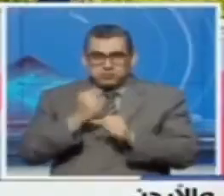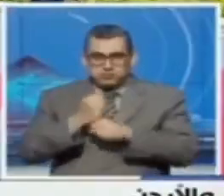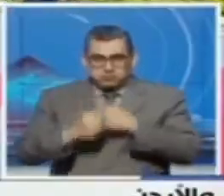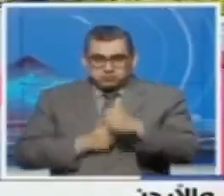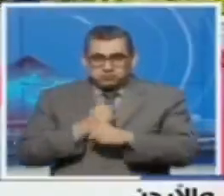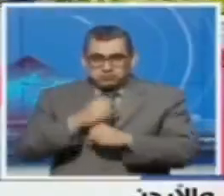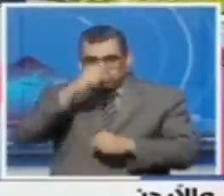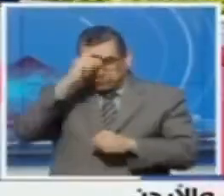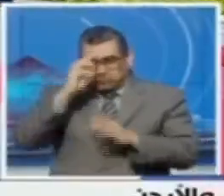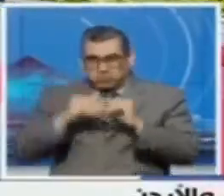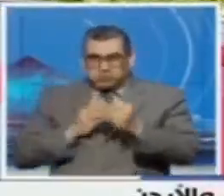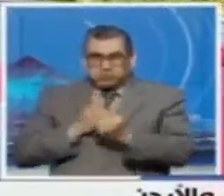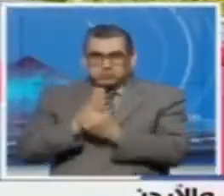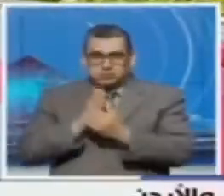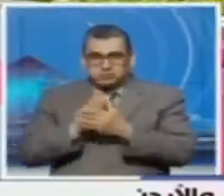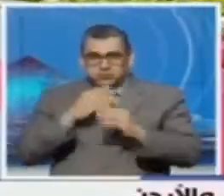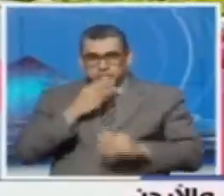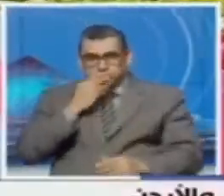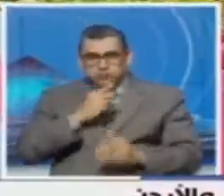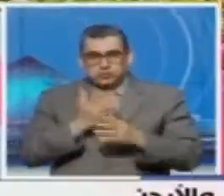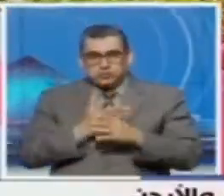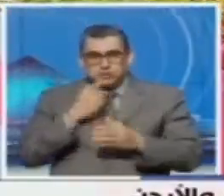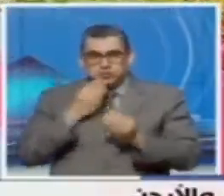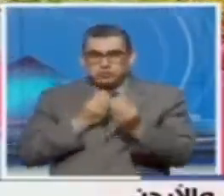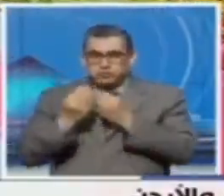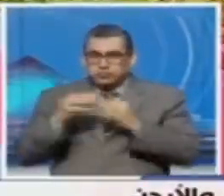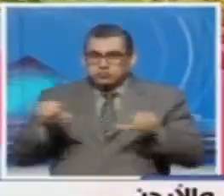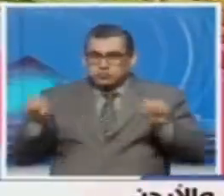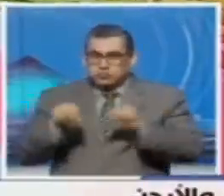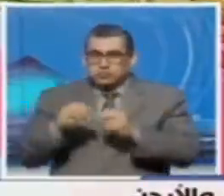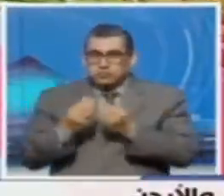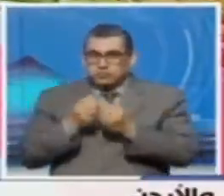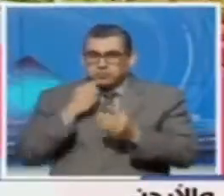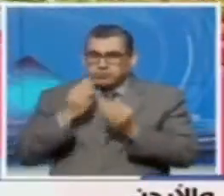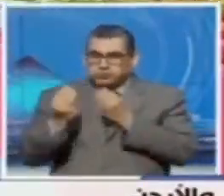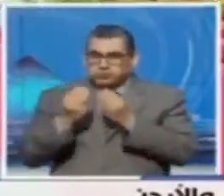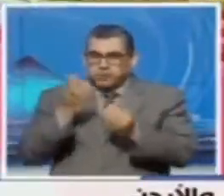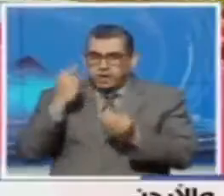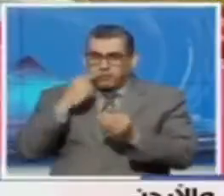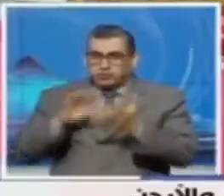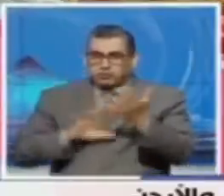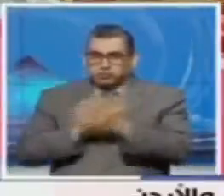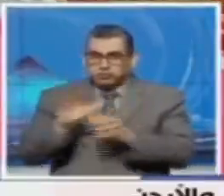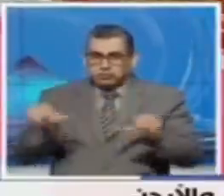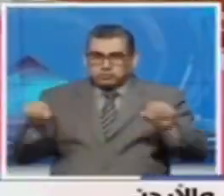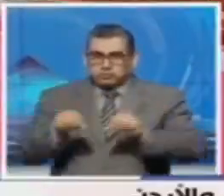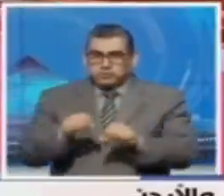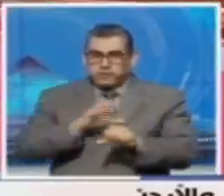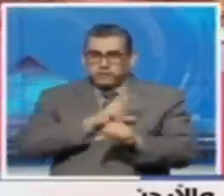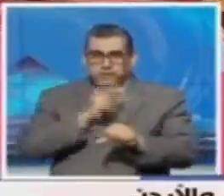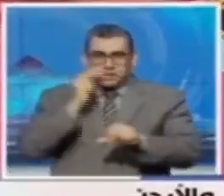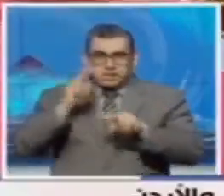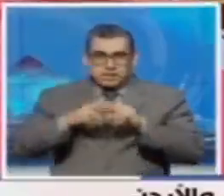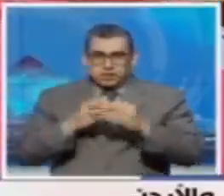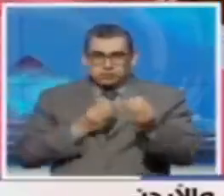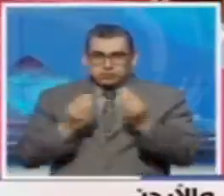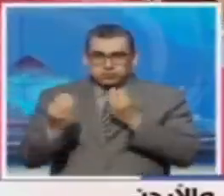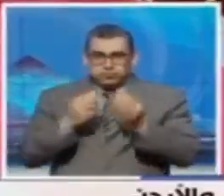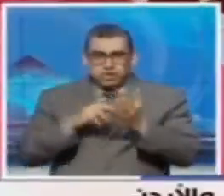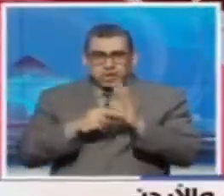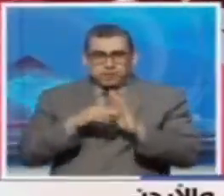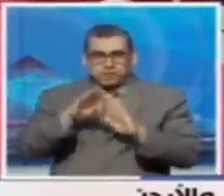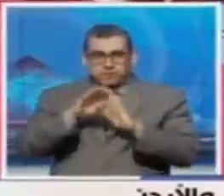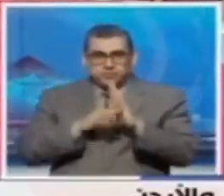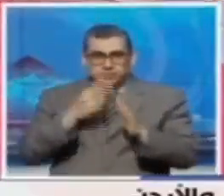أيضا لاستئناف المفاوضات على النحو الذي يمكن معه يعني استرداد الحقوق